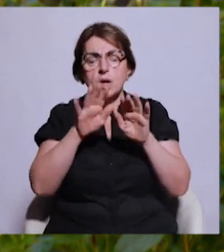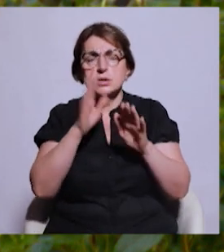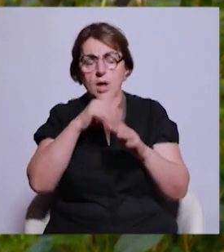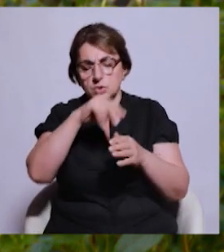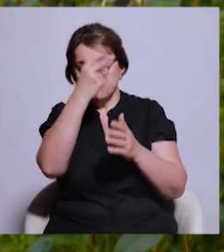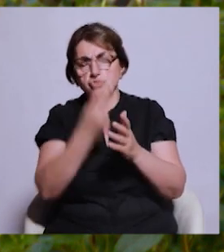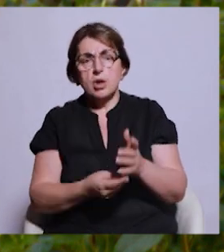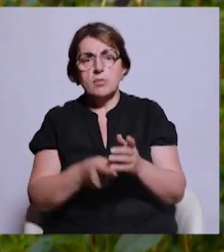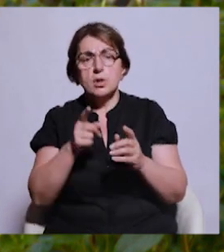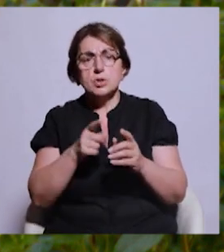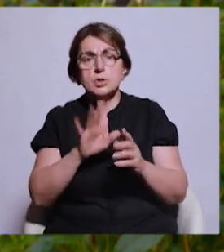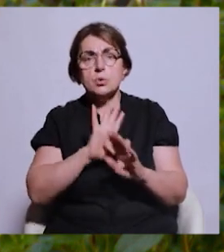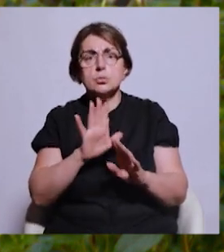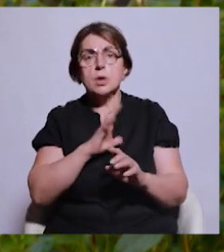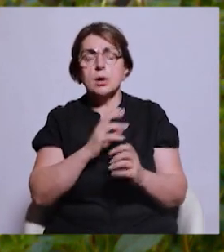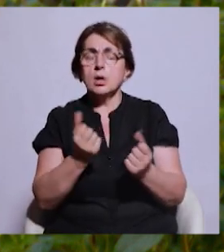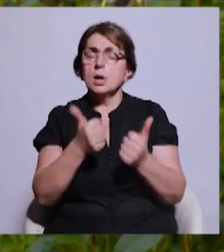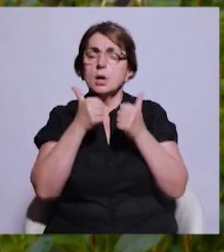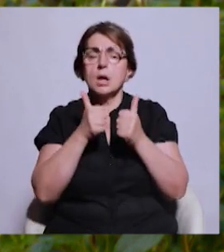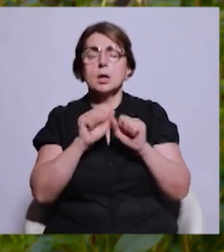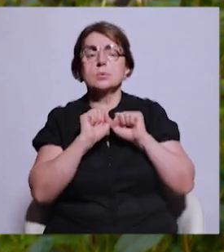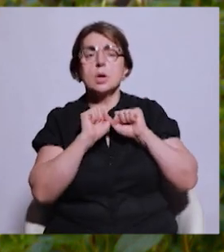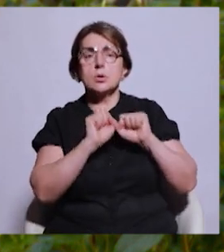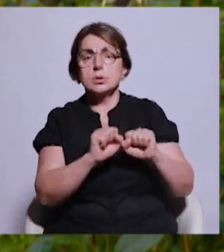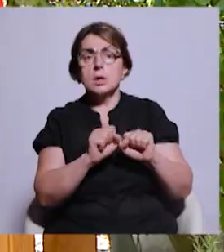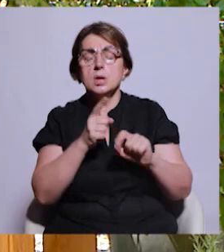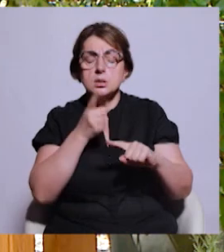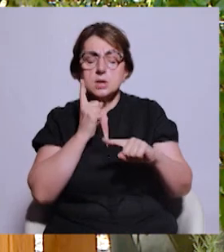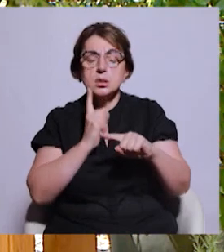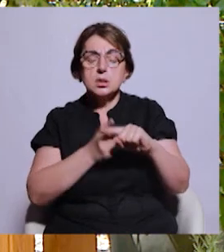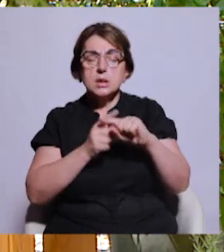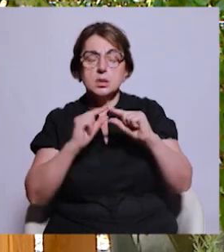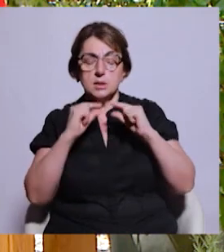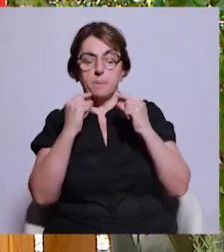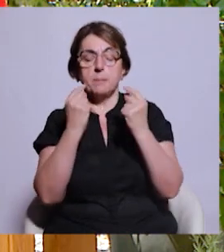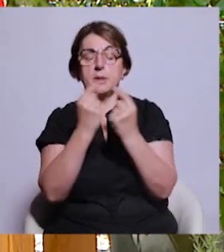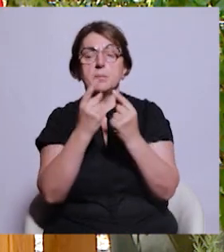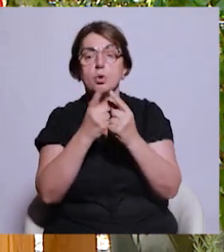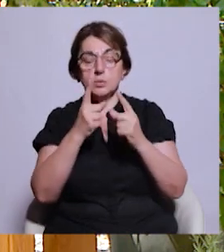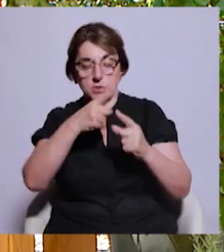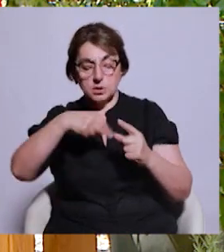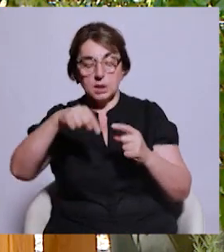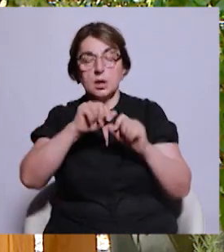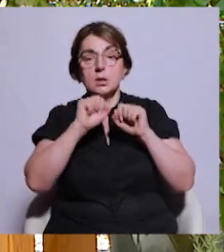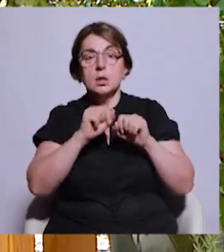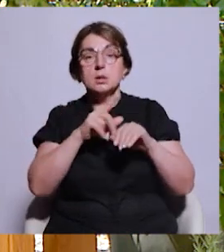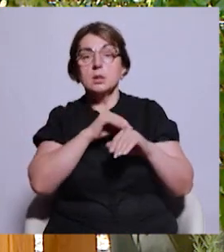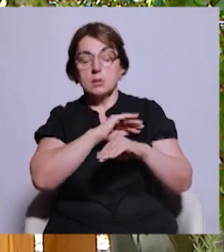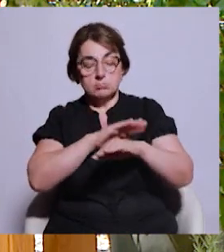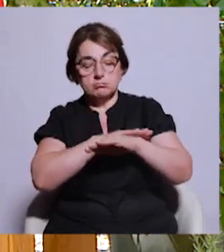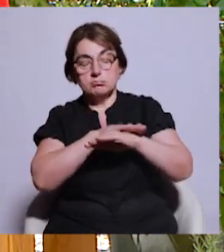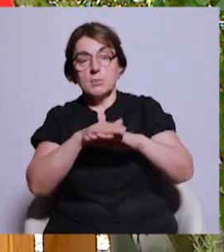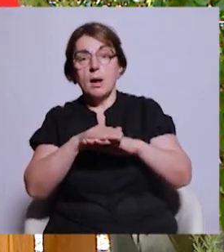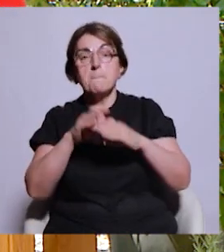ქვაღორღში მოხვდეს ან წყალში ჩავარდეს და ის უნდა იყოს კარგად დაცული. იმ რკინის ფირფიტამ, რომლითაც ის არის შემოსაზრული და